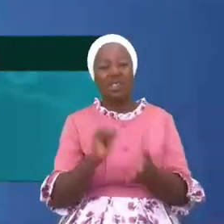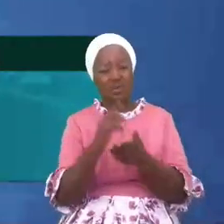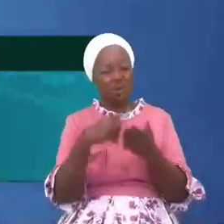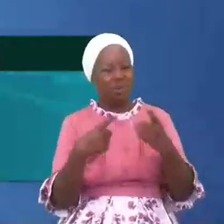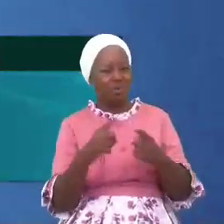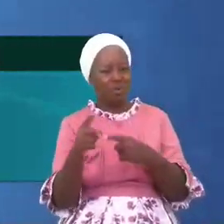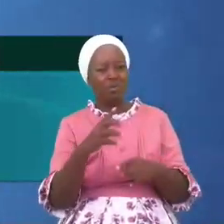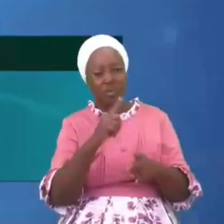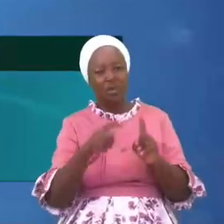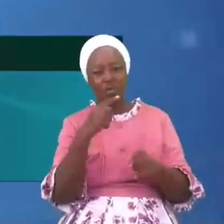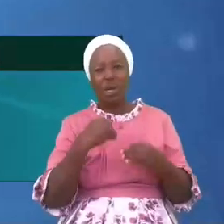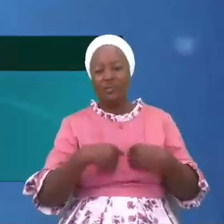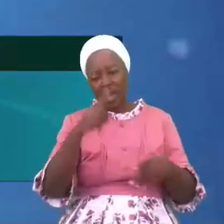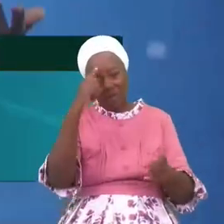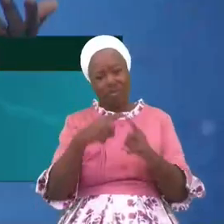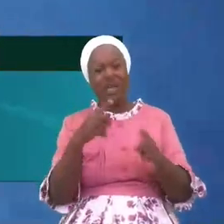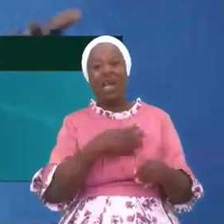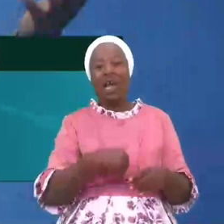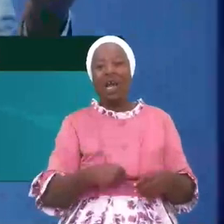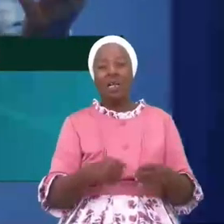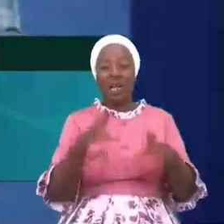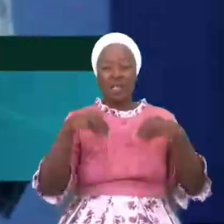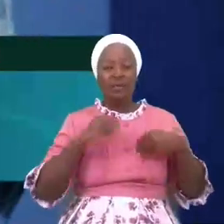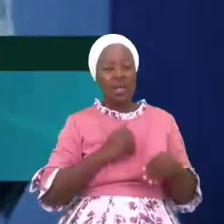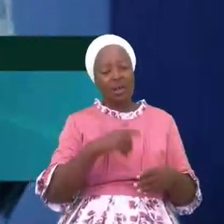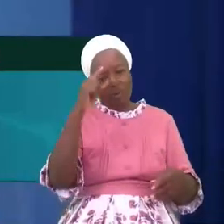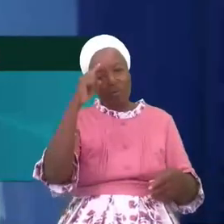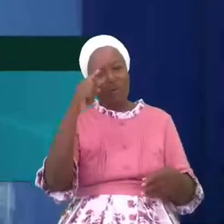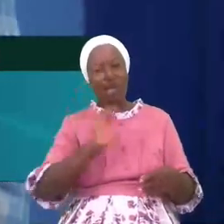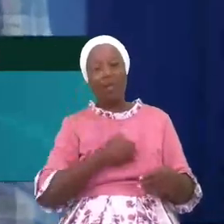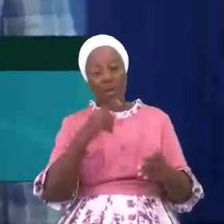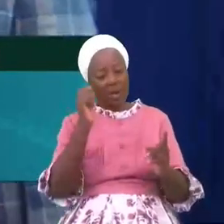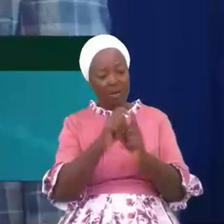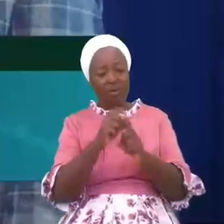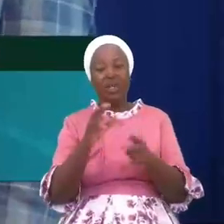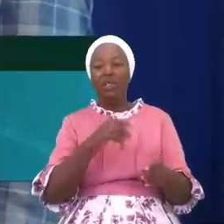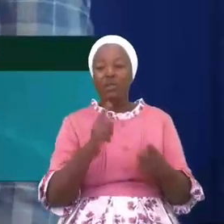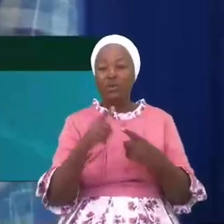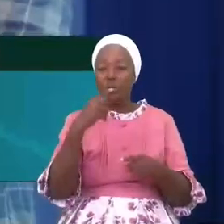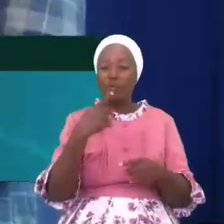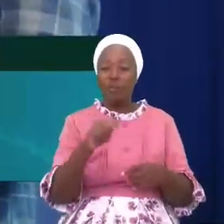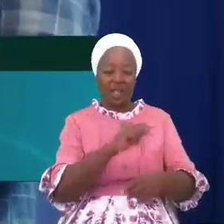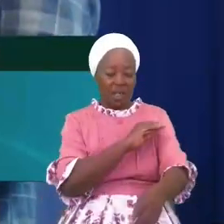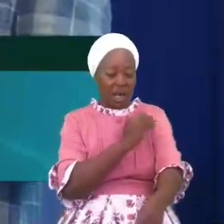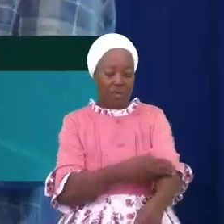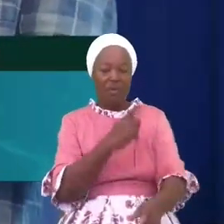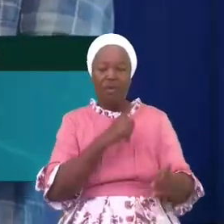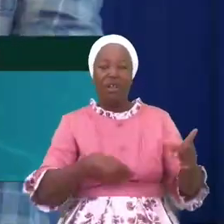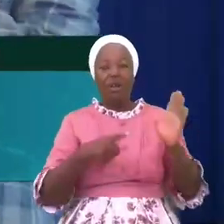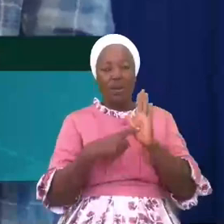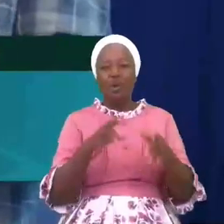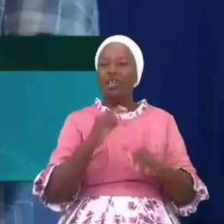rapport, qui a cru à ce qui nous a été annoncé, à qui le bras de l'Éternel a été révélé. Si tu n'es pas d'accord